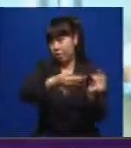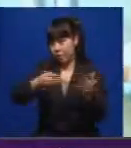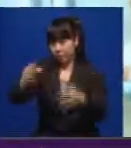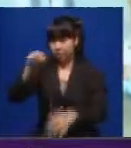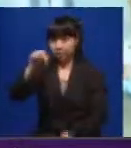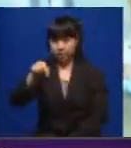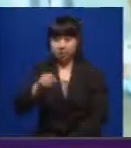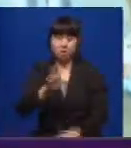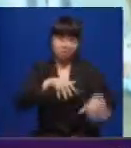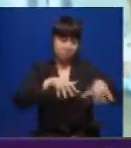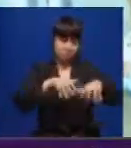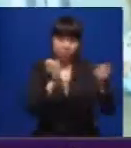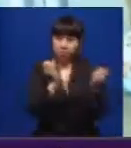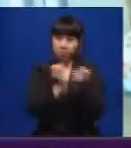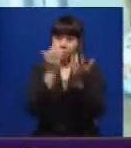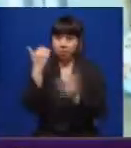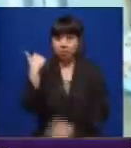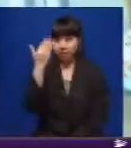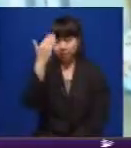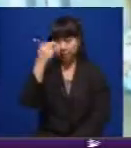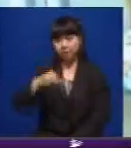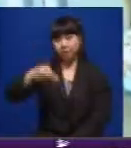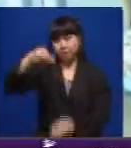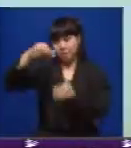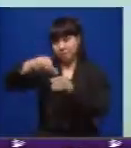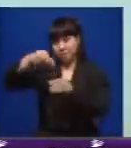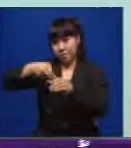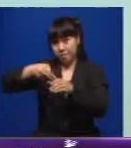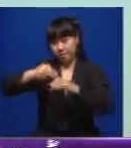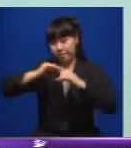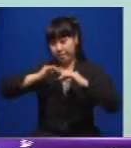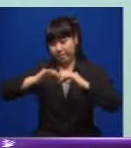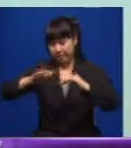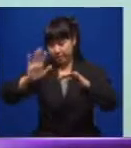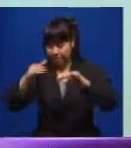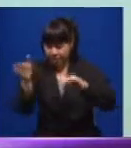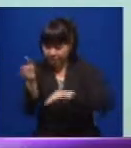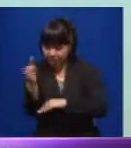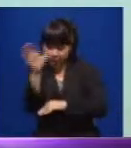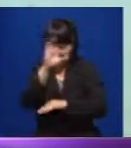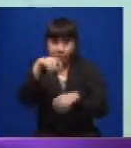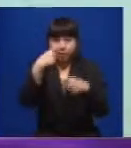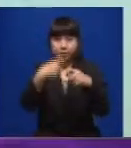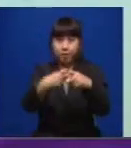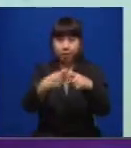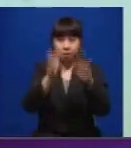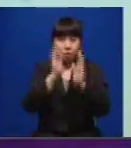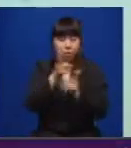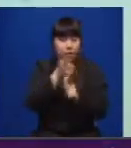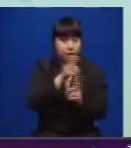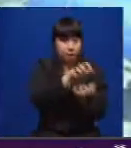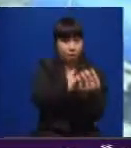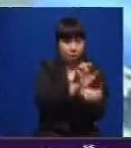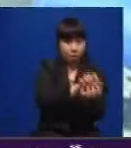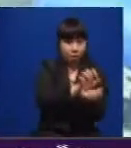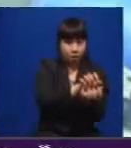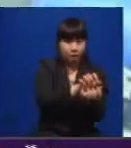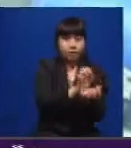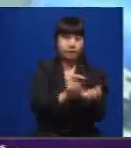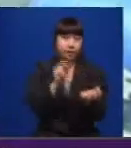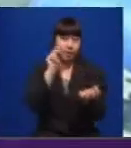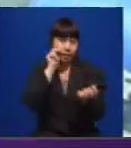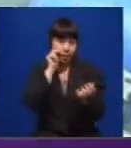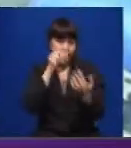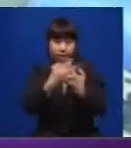ตอนนี้เริ่มได้รับผลกระทบแล้วนะคะเพราะว่าคราบน้ำมันนั้นทำให้หาปลายากขึ้นส่วนผู้เลี้ยงหอยแครงก็ไม่สามารถที่จะ